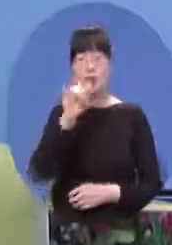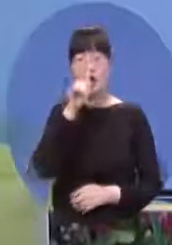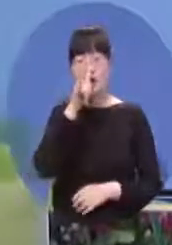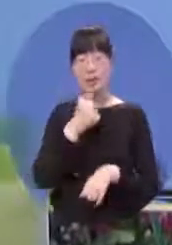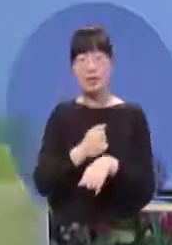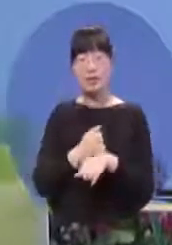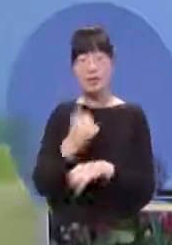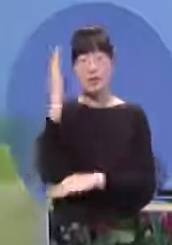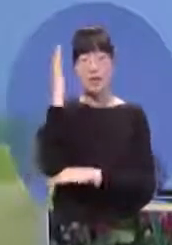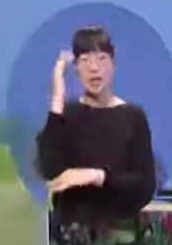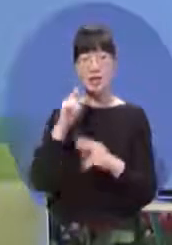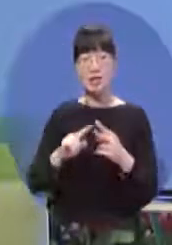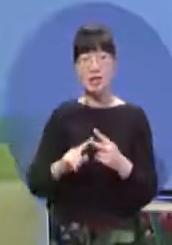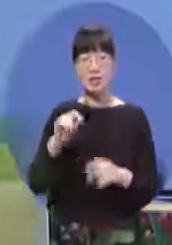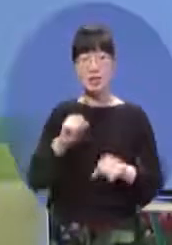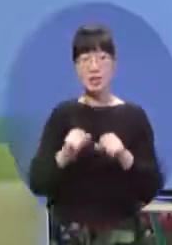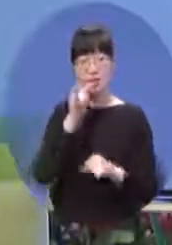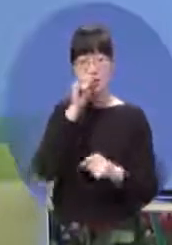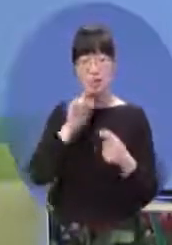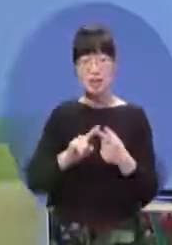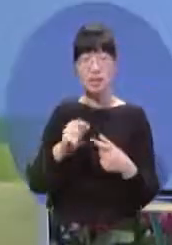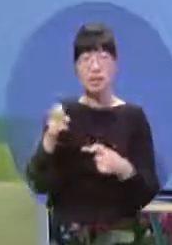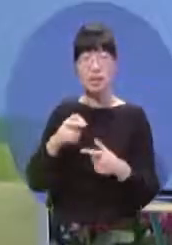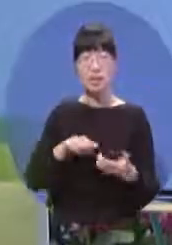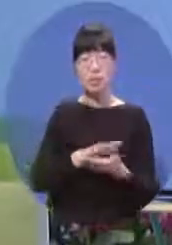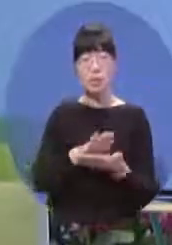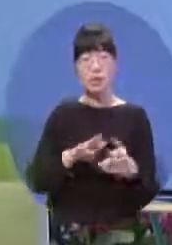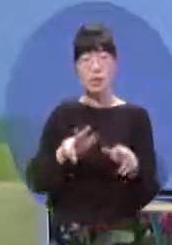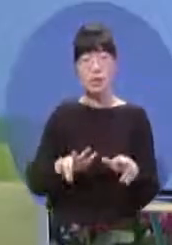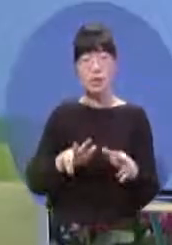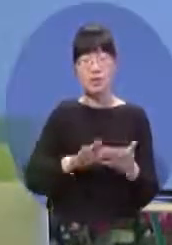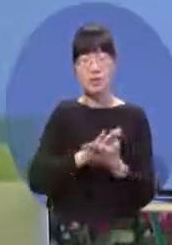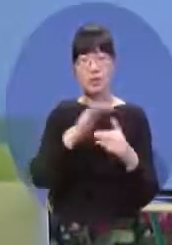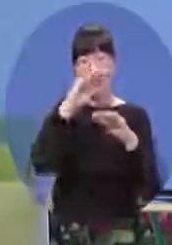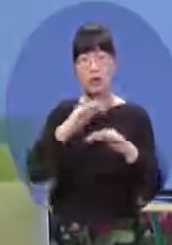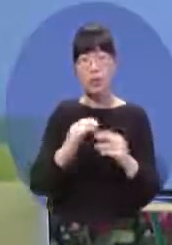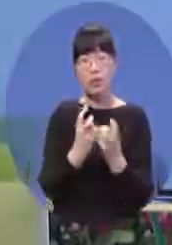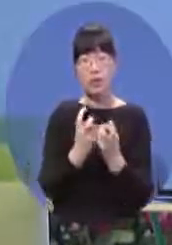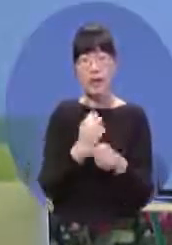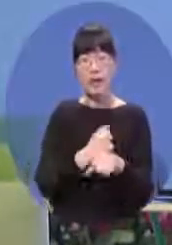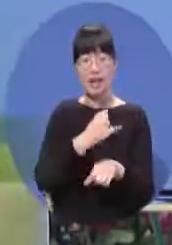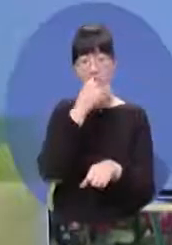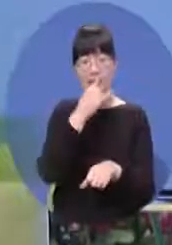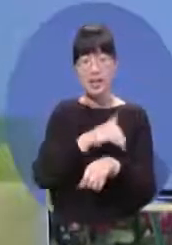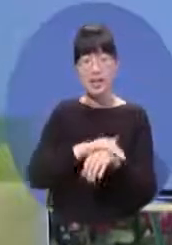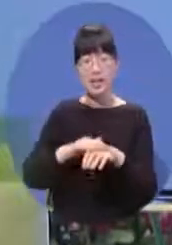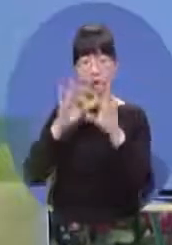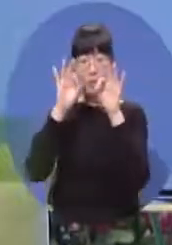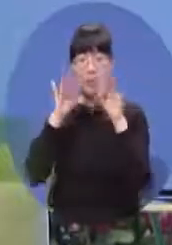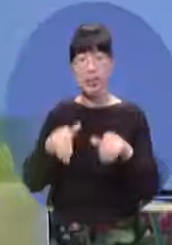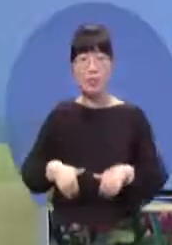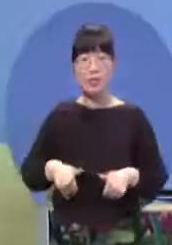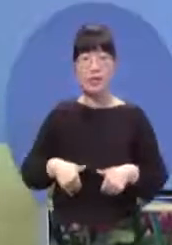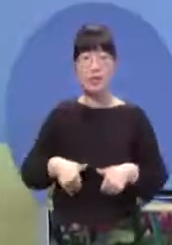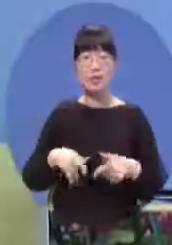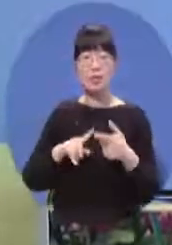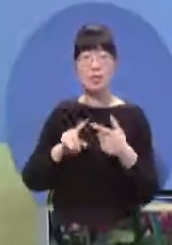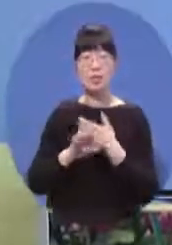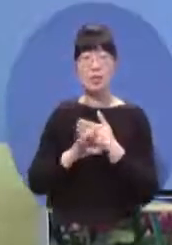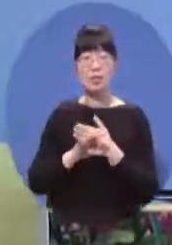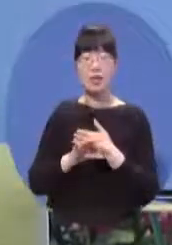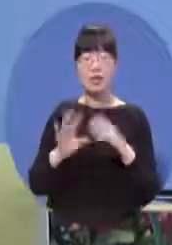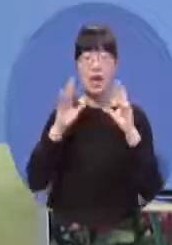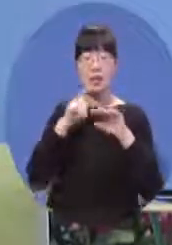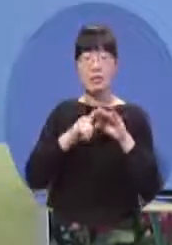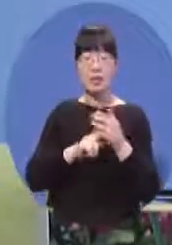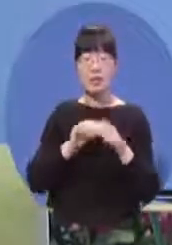있는 이야기 라든지 행동이 있는지 아니면 놀이를 지금 놀이 내용을 어떻게 하고 있는지 이런 것들을 좀 잘 보실 필요가 있습니다. 이렇게 되시면